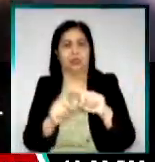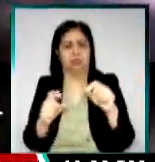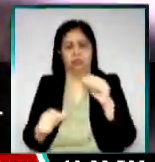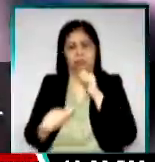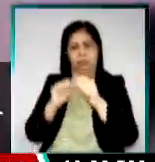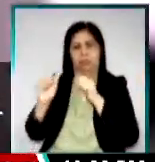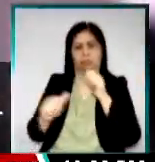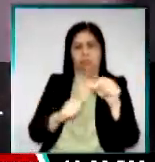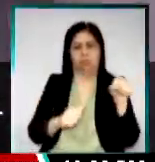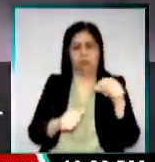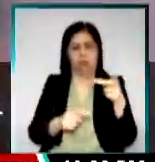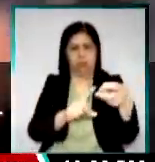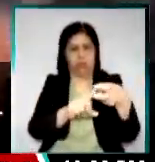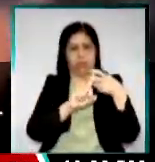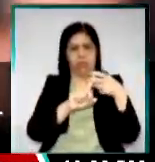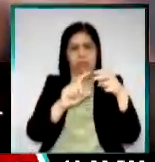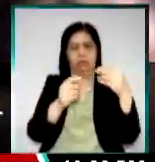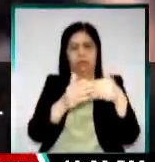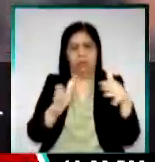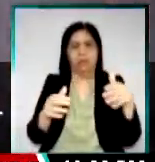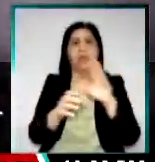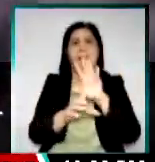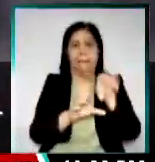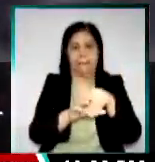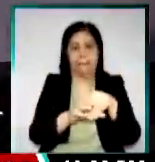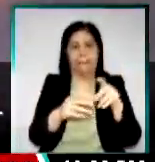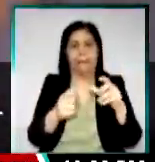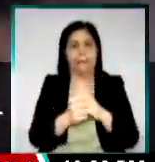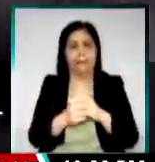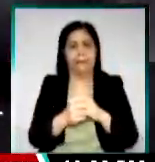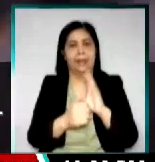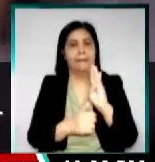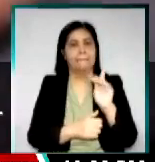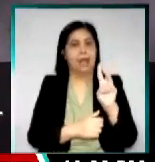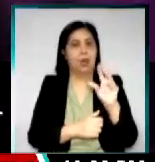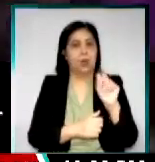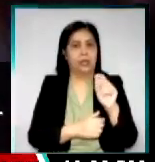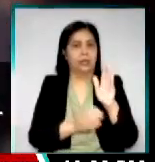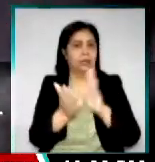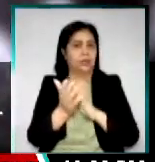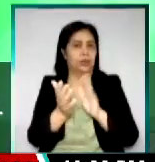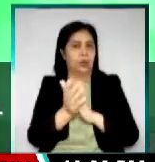kinidnap ang mga bata na bahagi ng kanilang Bakwit School Program.